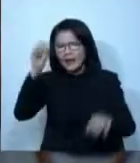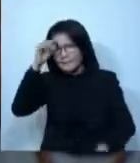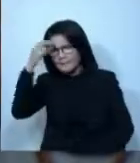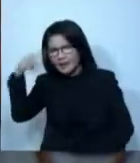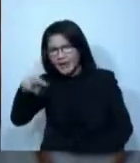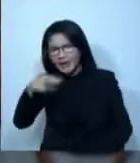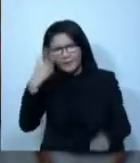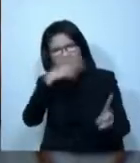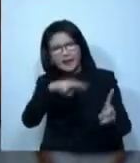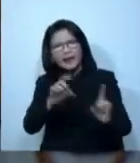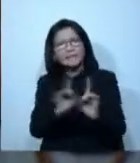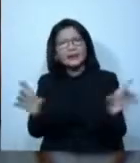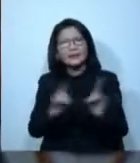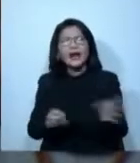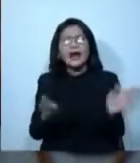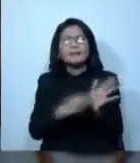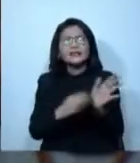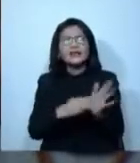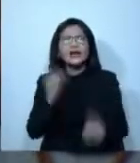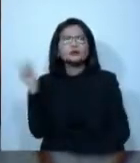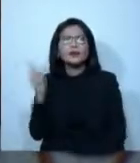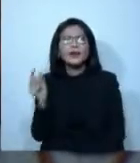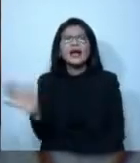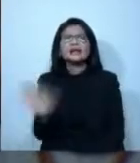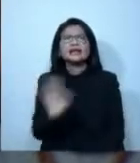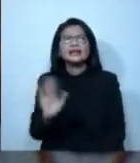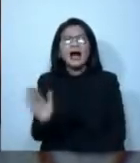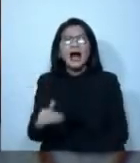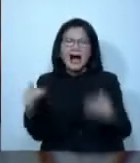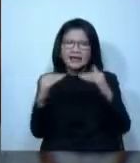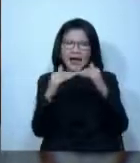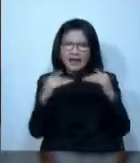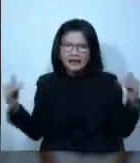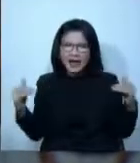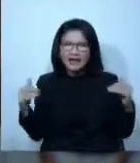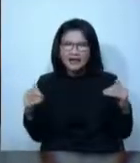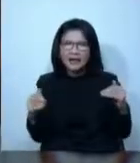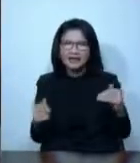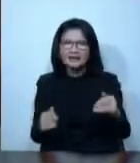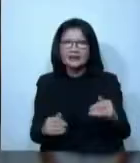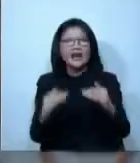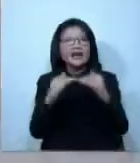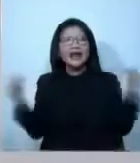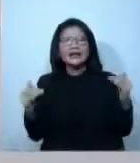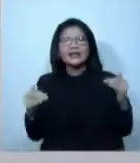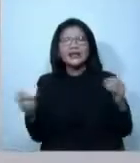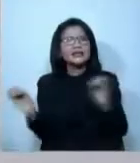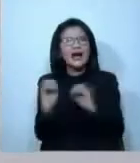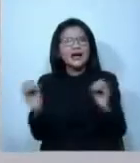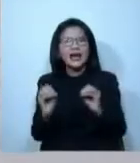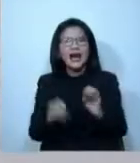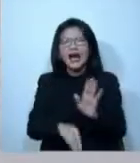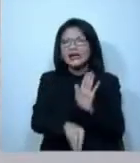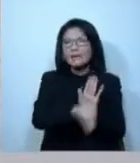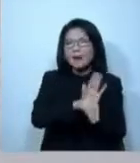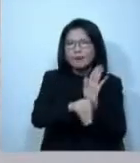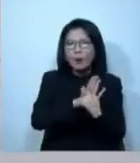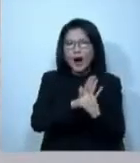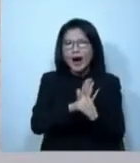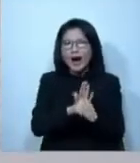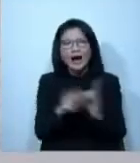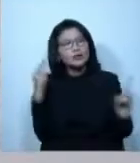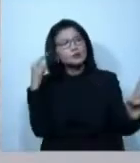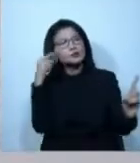masalah utamanya masalah utamanya adalah tiadanya keadilan di tanah Papua itu masalah utama Oke jadi